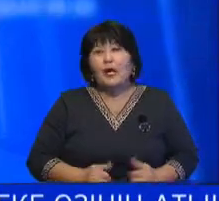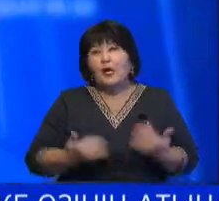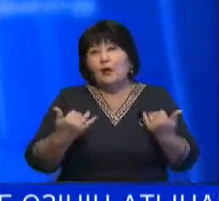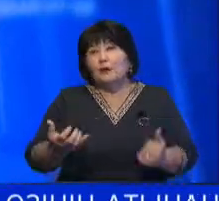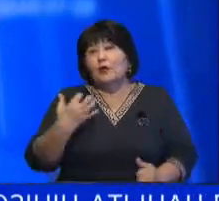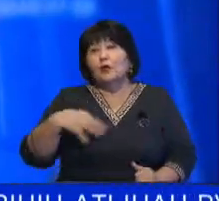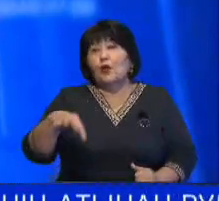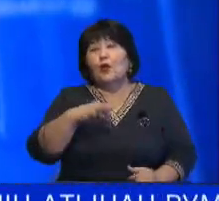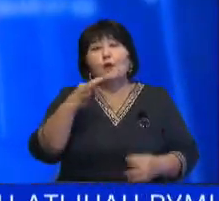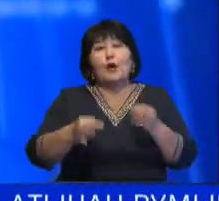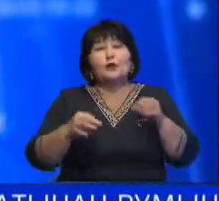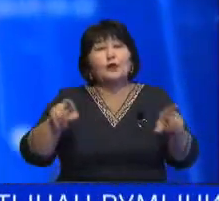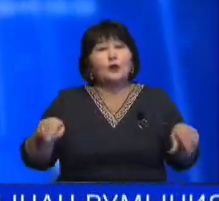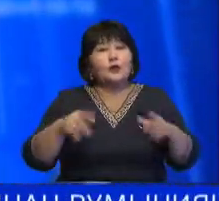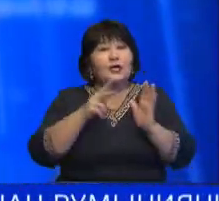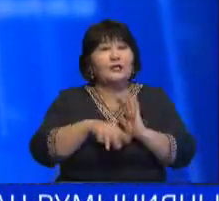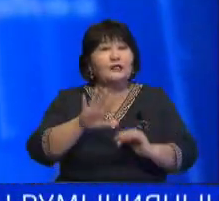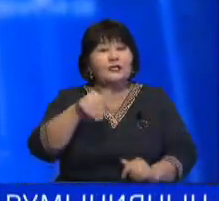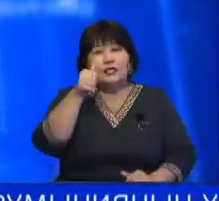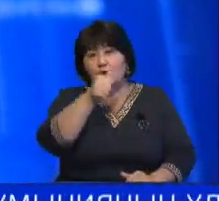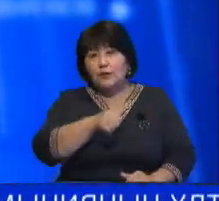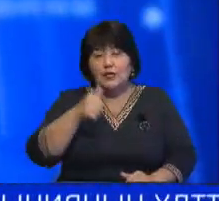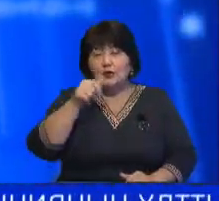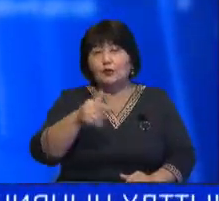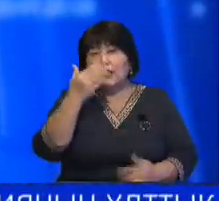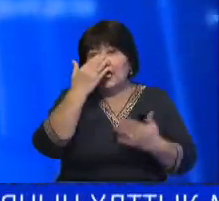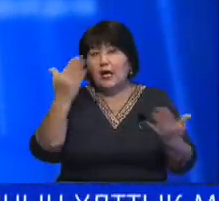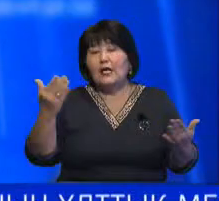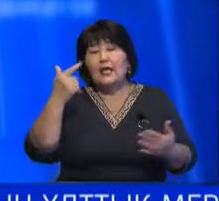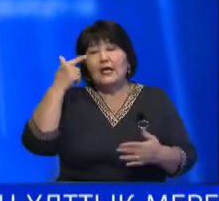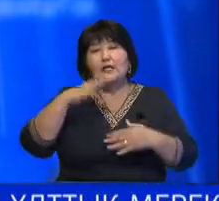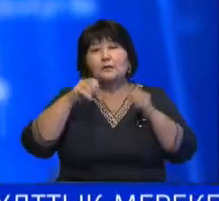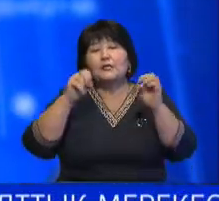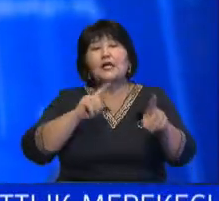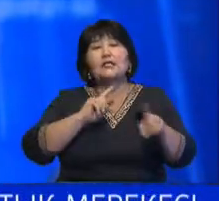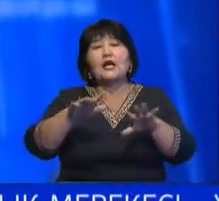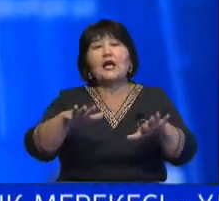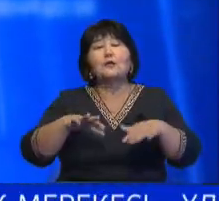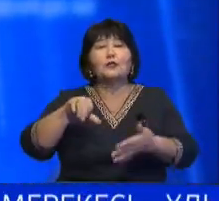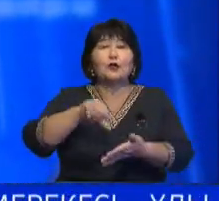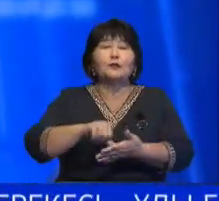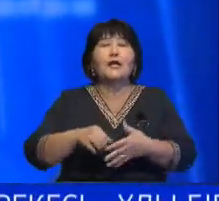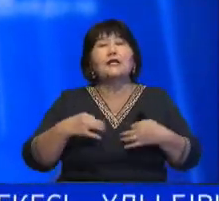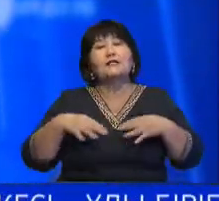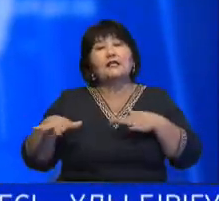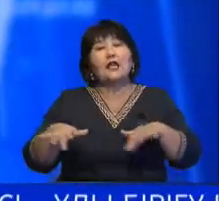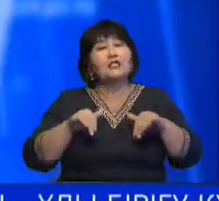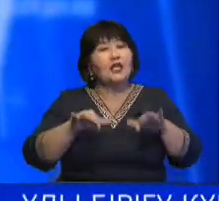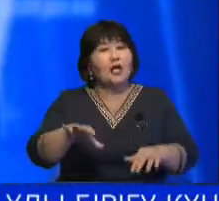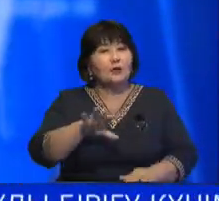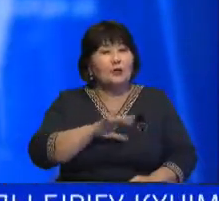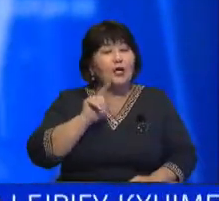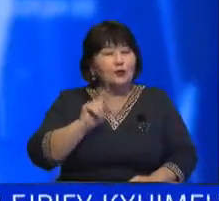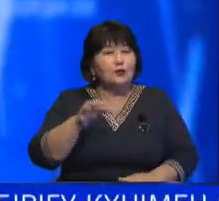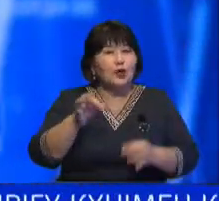Биыл Кызылорда облыстық сотының құрылғанына 85 жыл. Осыған орай халықаралық ғылыми-тәжірибелік конференция ұйымдастырылып, салтанатты шара өтті.